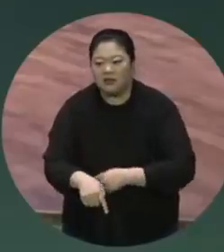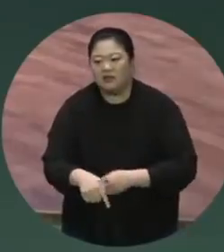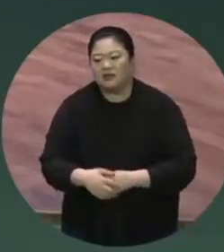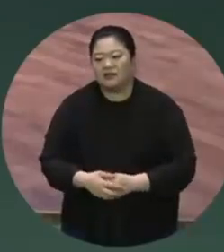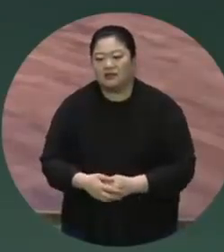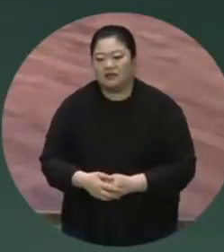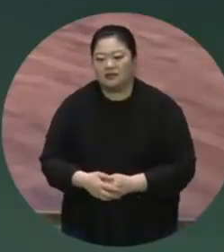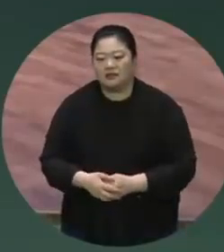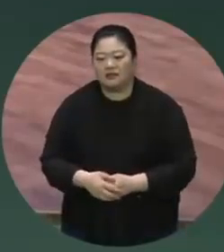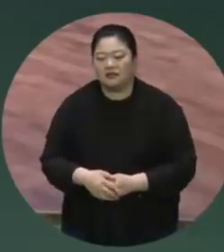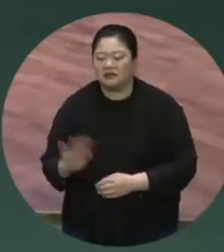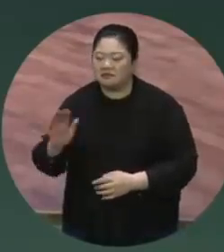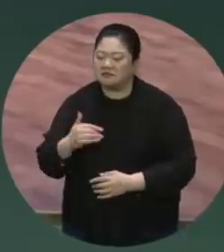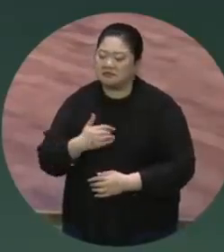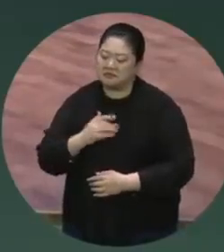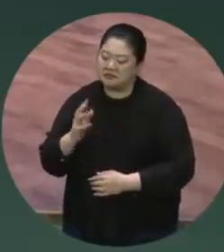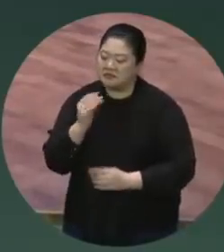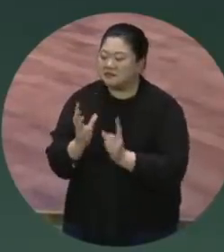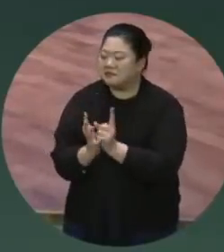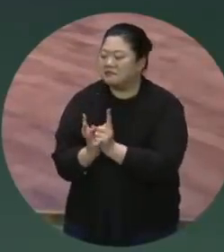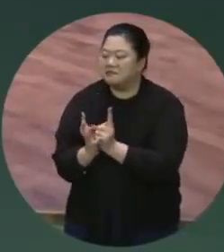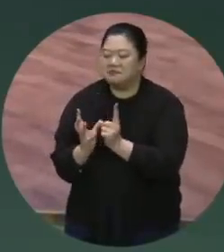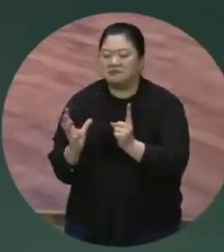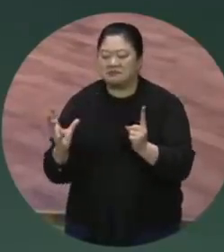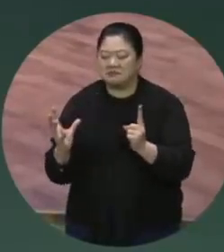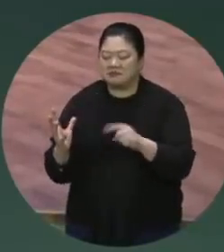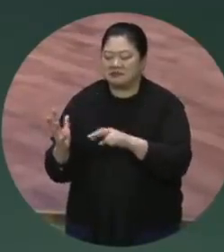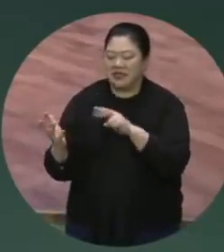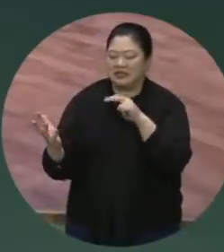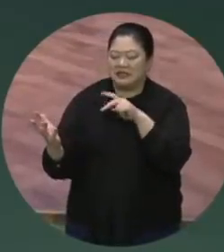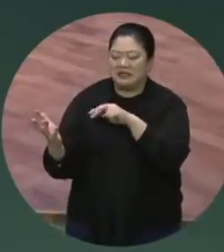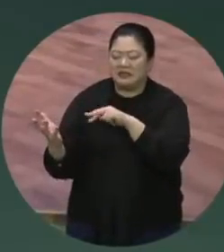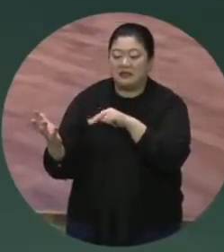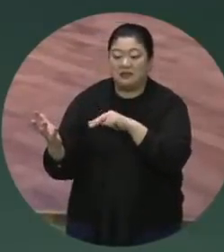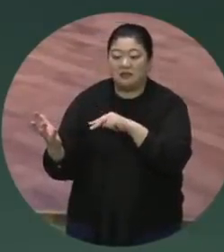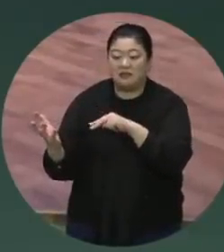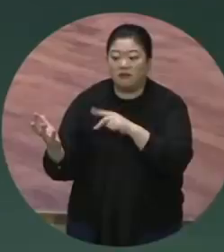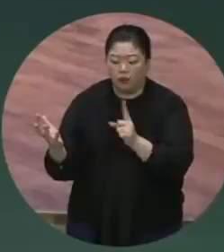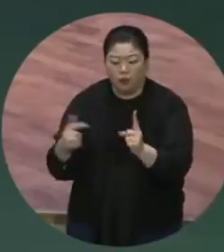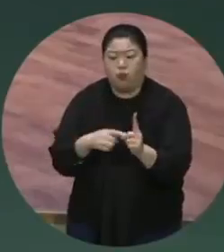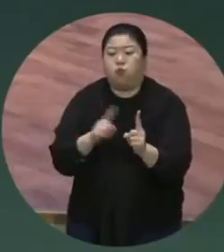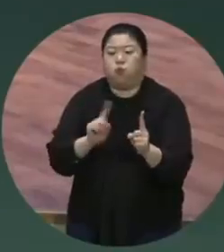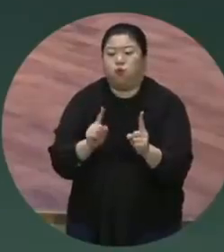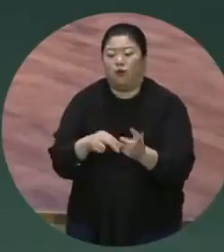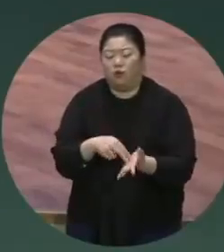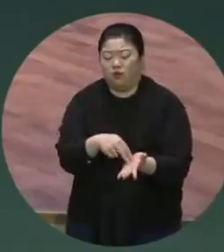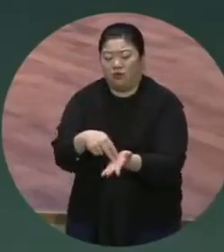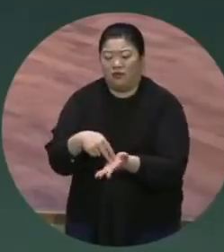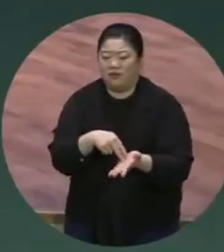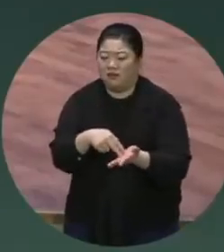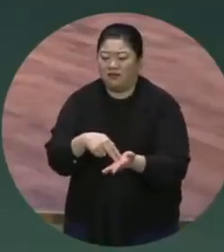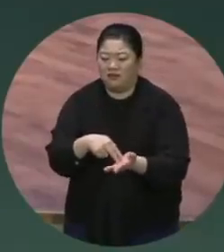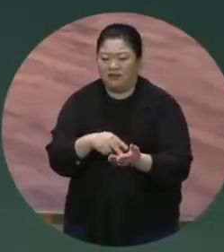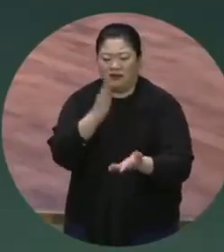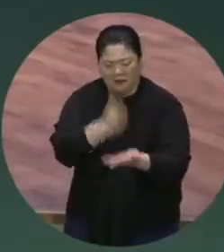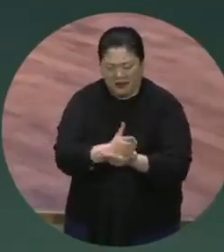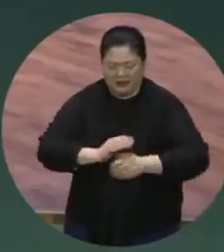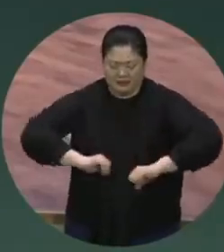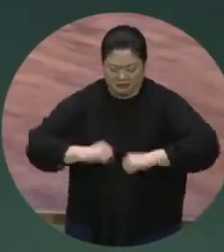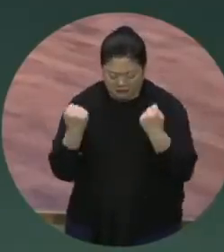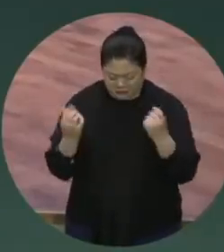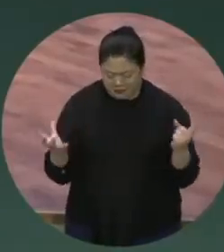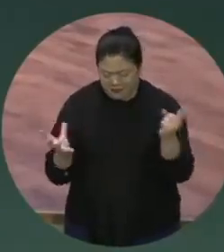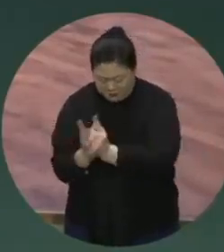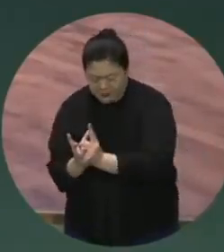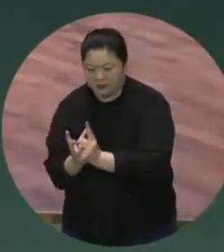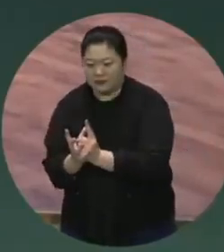따로 놀라면 안 돼. 그러니까 같이 그래서 하나님 앞에 늘 순종하는 자세. 무슨 말씀